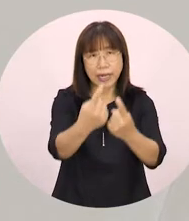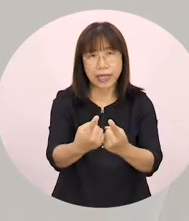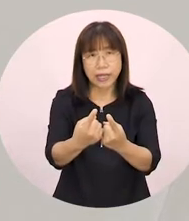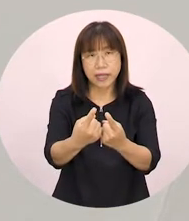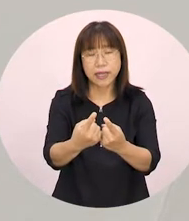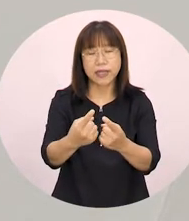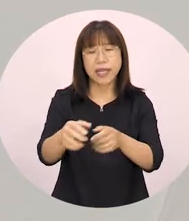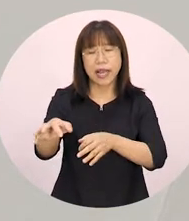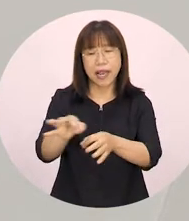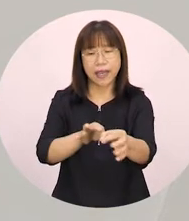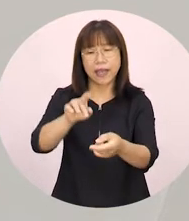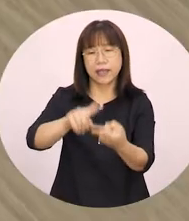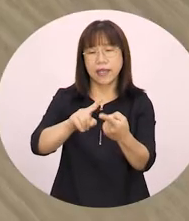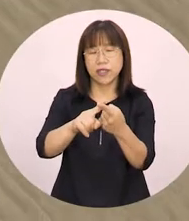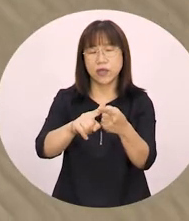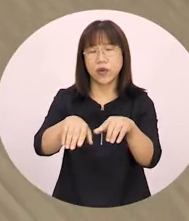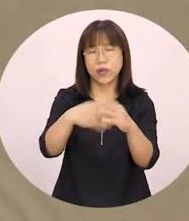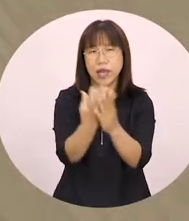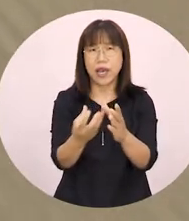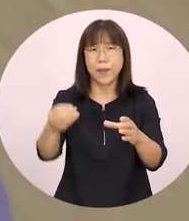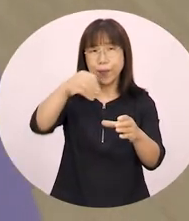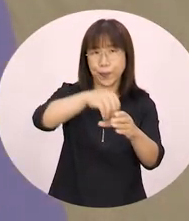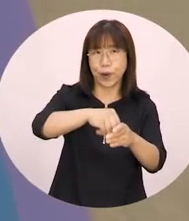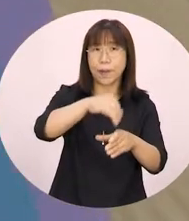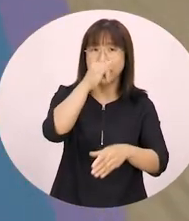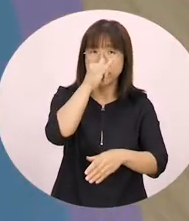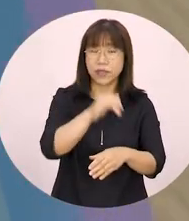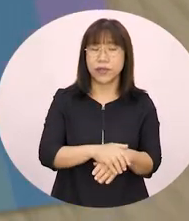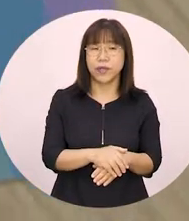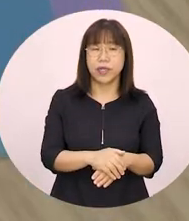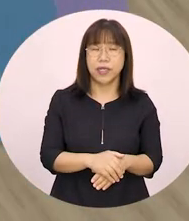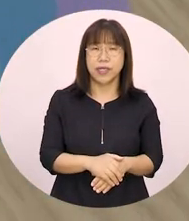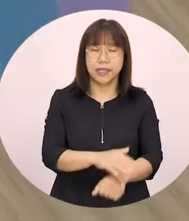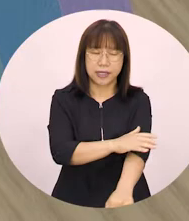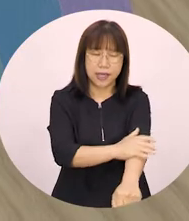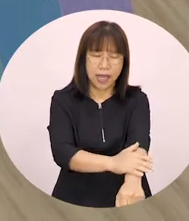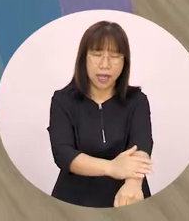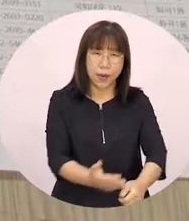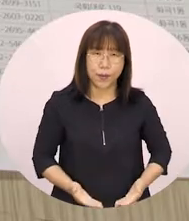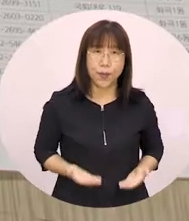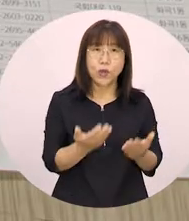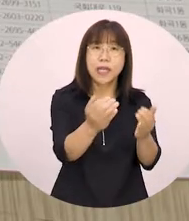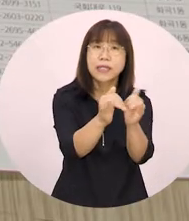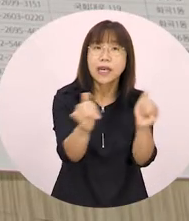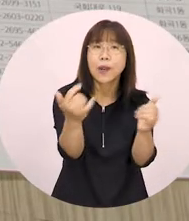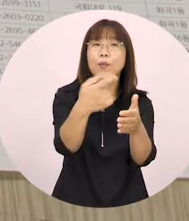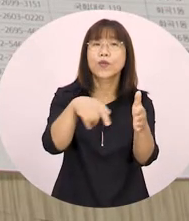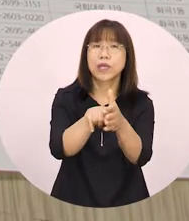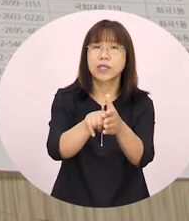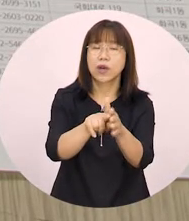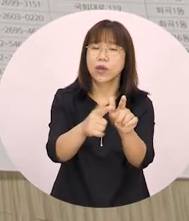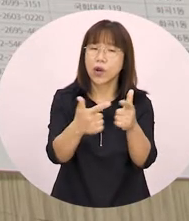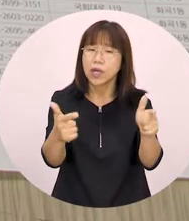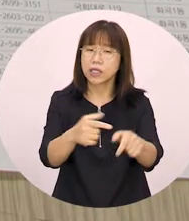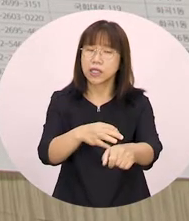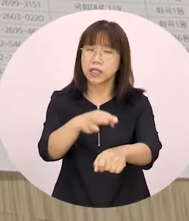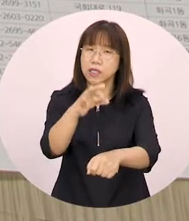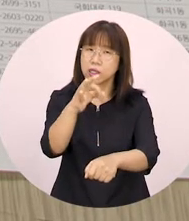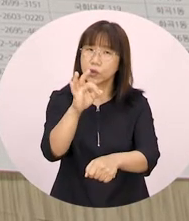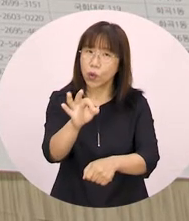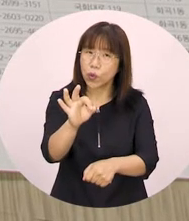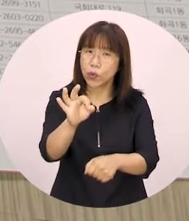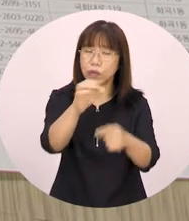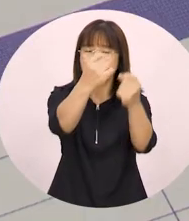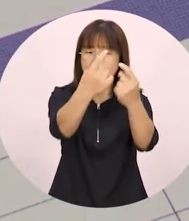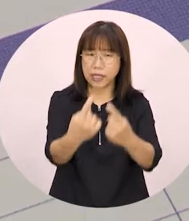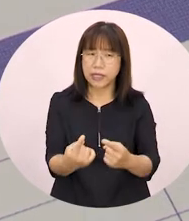가맹점 등의 정보가 수록되어 있습니다. 특히 할인 가맹점은 우수 자원봉사자를 대상으로 각종 요금을